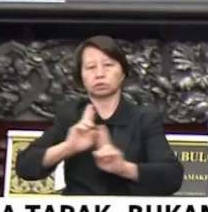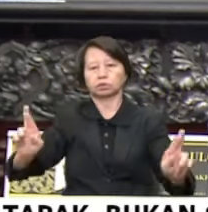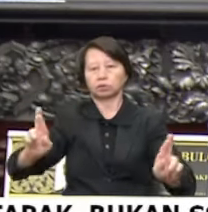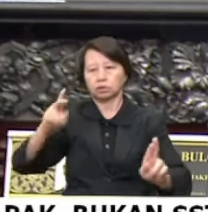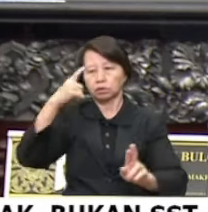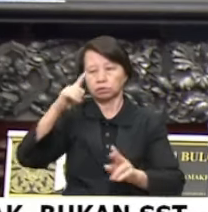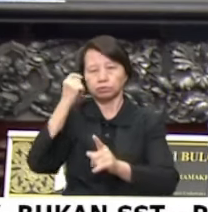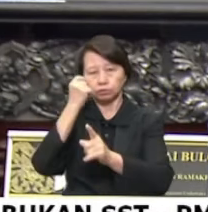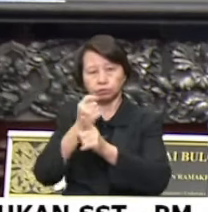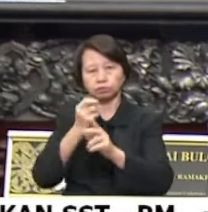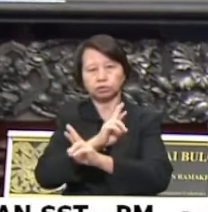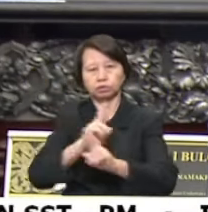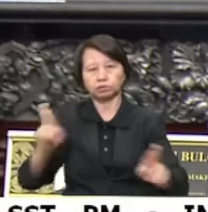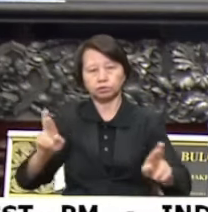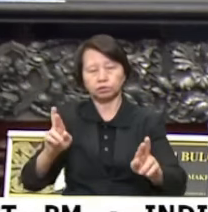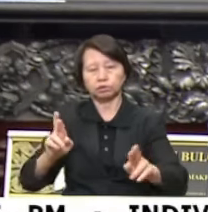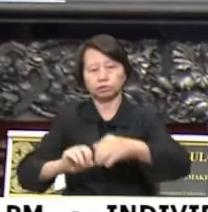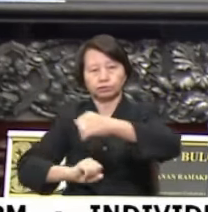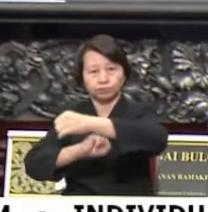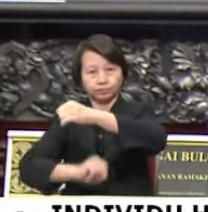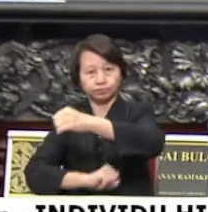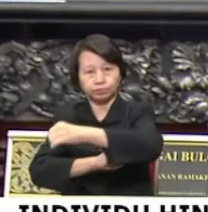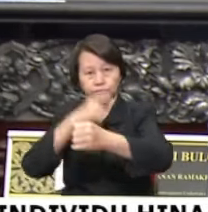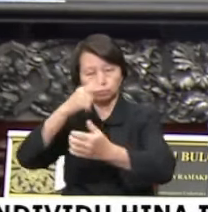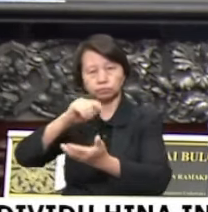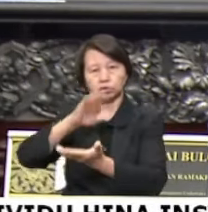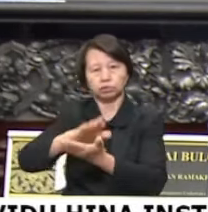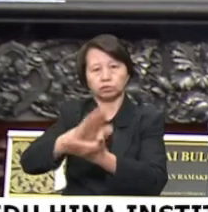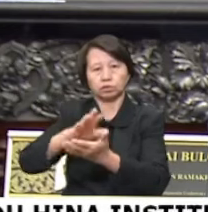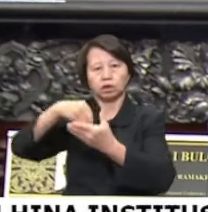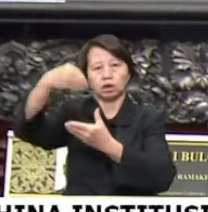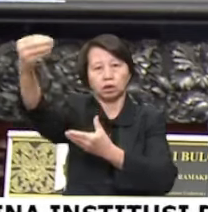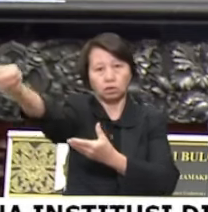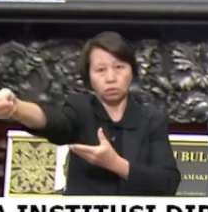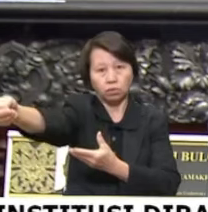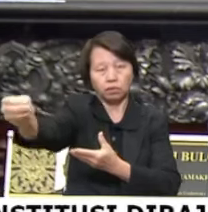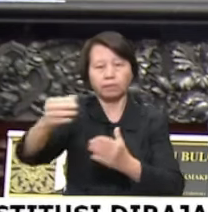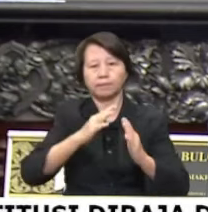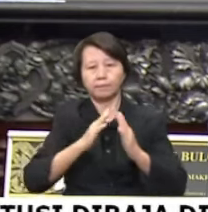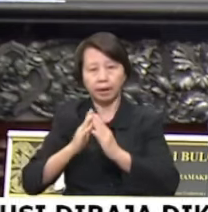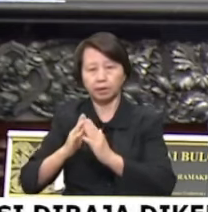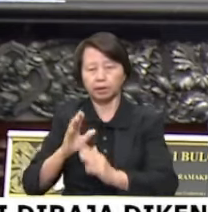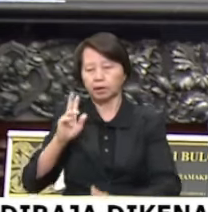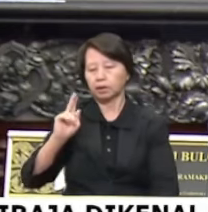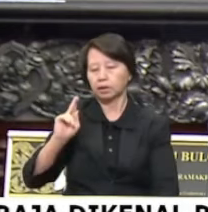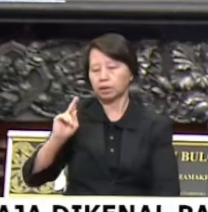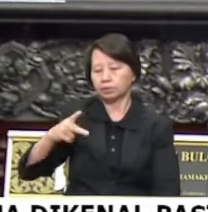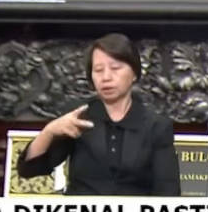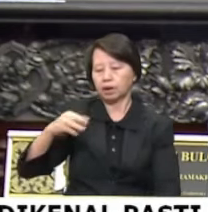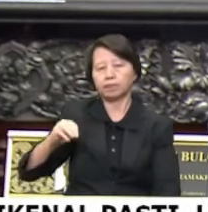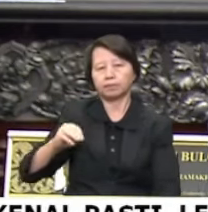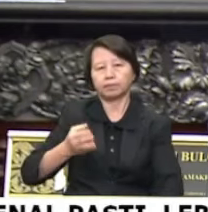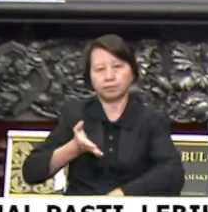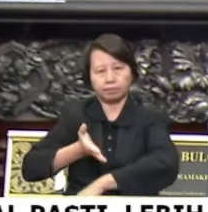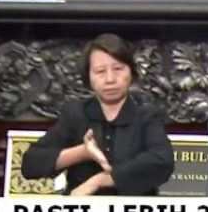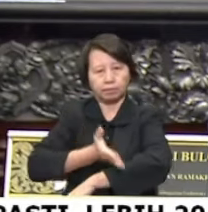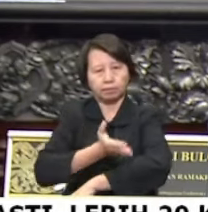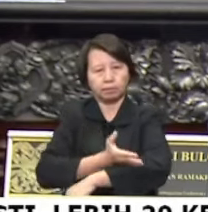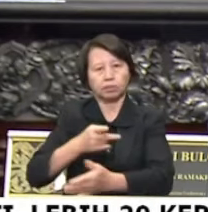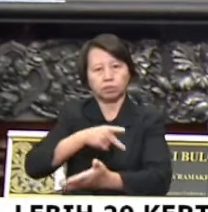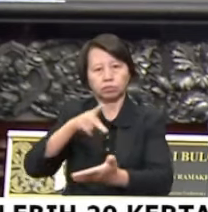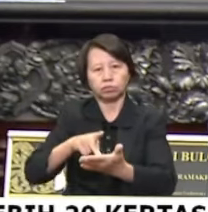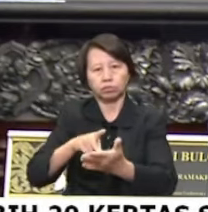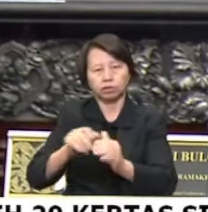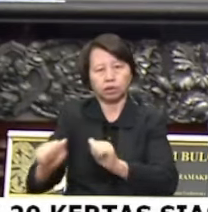bagi tujuan penyediaan infrastruktur untuk sekolah-sekolah di luar bandar, KPM juga memperkasakan pusat